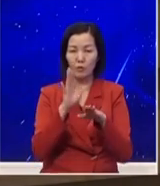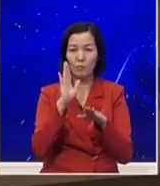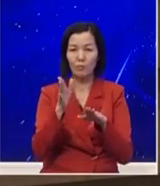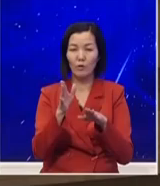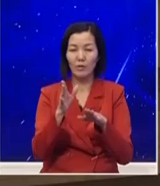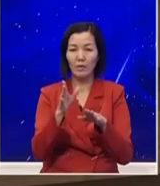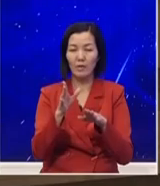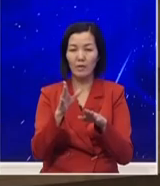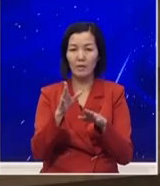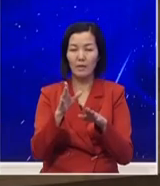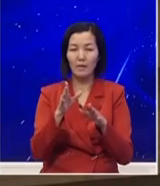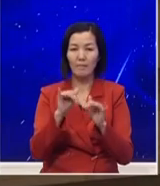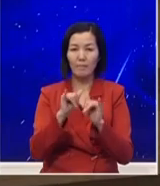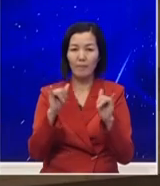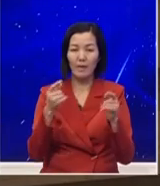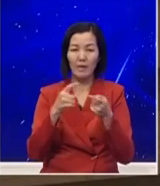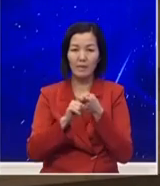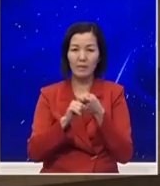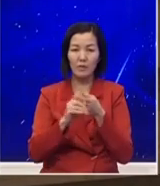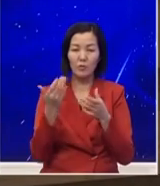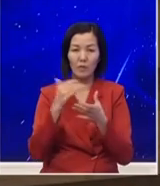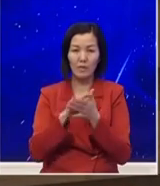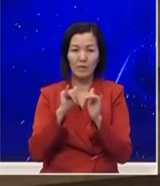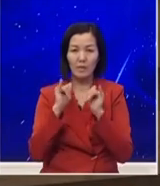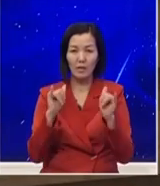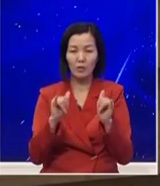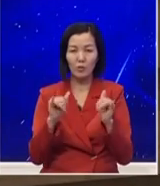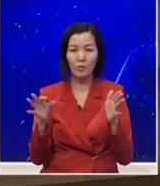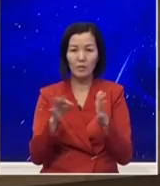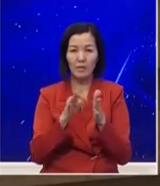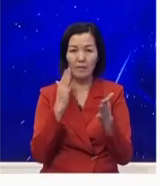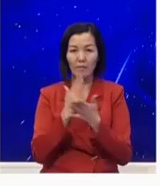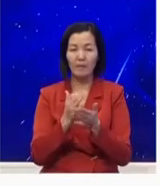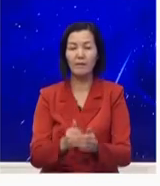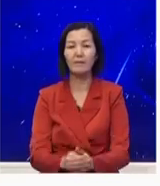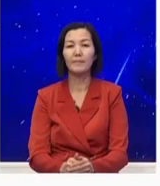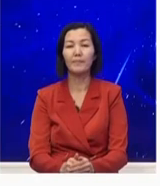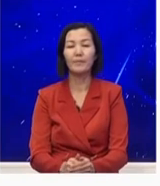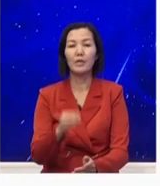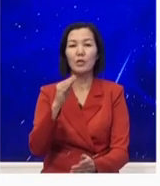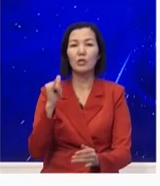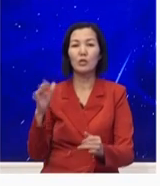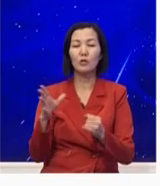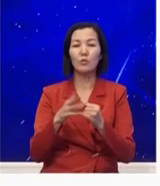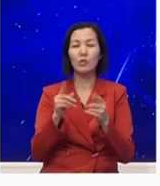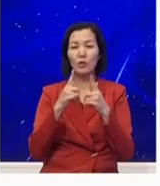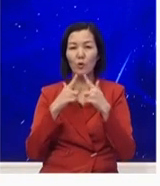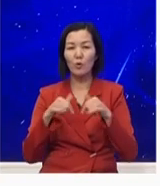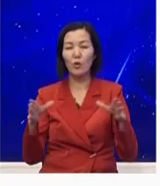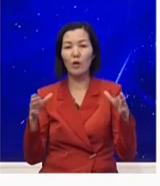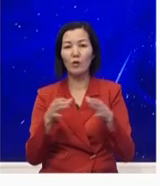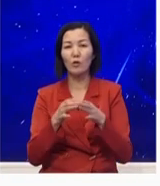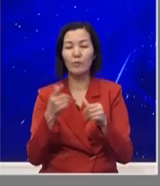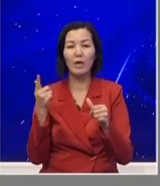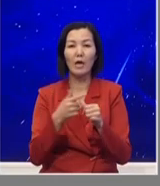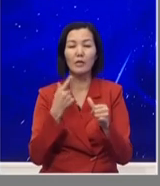ішкі байланысты арттыру, таныстығымызды арттыру деген сияқты сондай талқылар болып тұрады. Жетісу жерінде құрылған әдеби клубтың